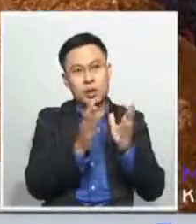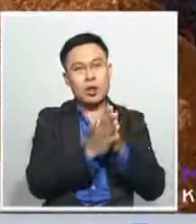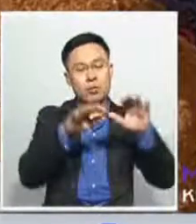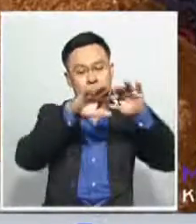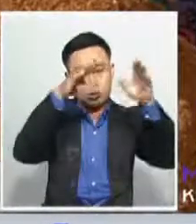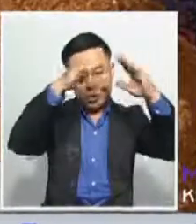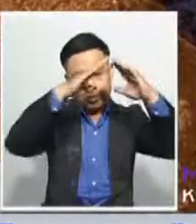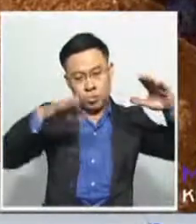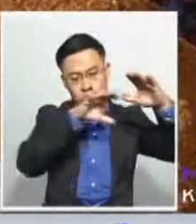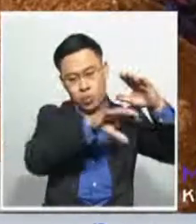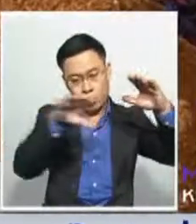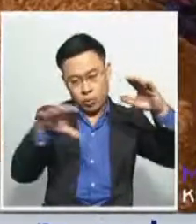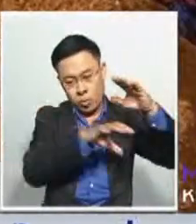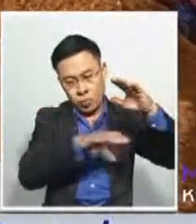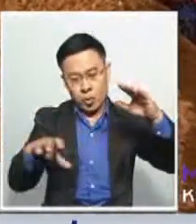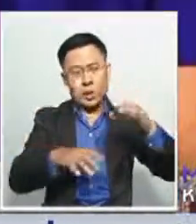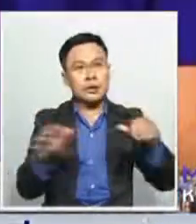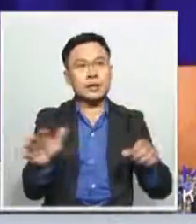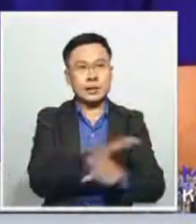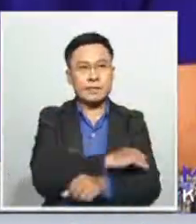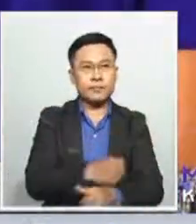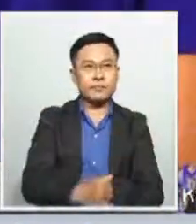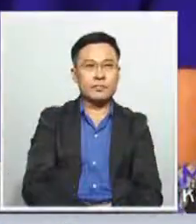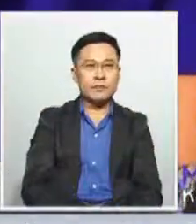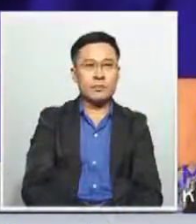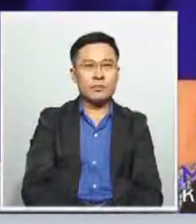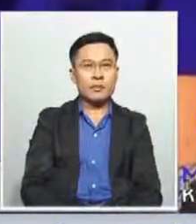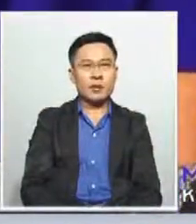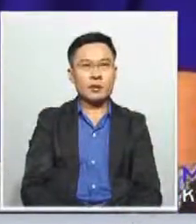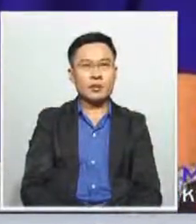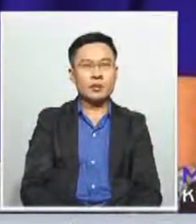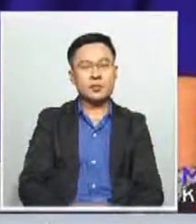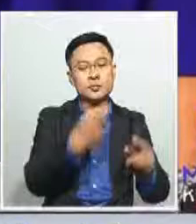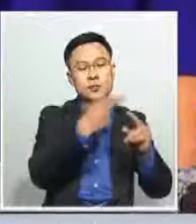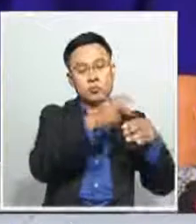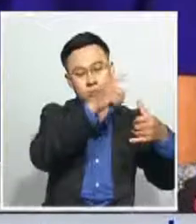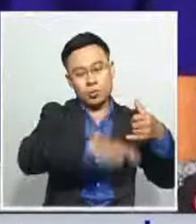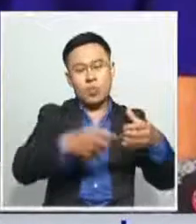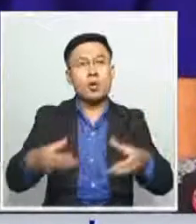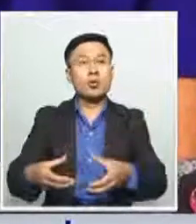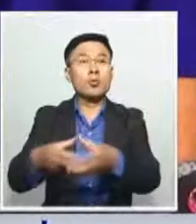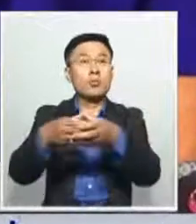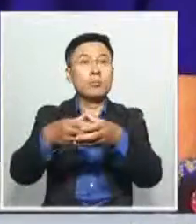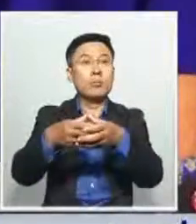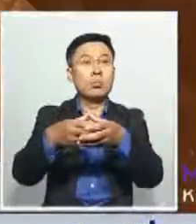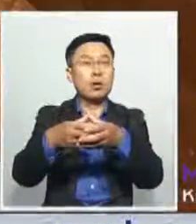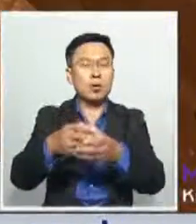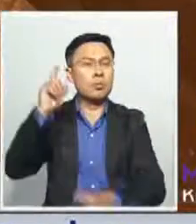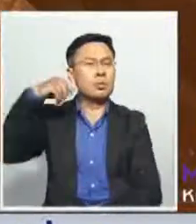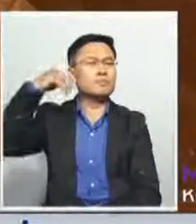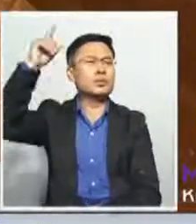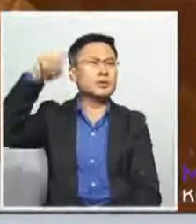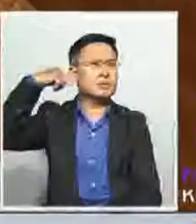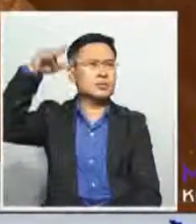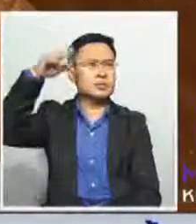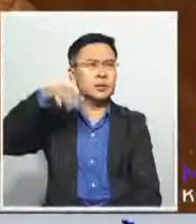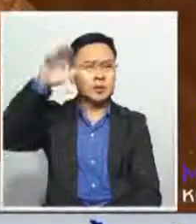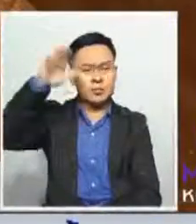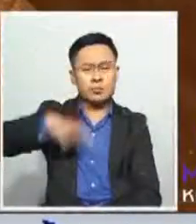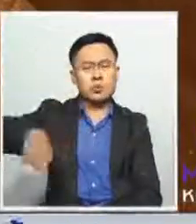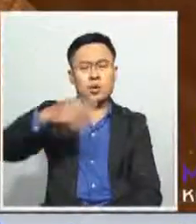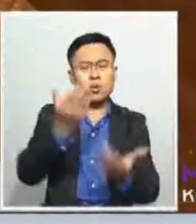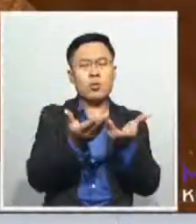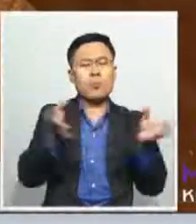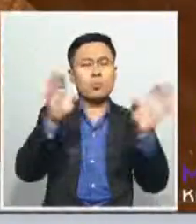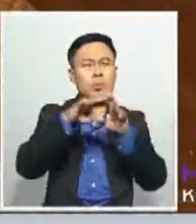ค่ะ คุณพี่อันนี้คุณพี่ปานีคุณพี่อะไรครับ วานิดาค่ะ คุณพี่วานิดาน ี่เป็นกลุ่มกันเหรอคะ อ๋อพี่สาวอ๋อญาติญาติกันก็คือ